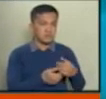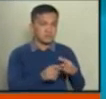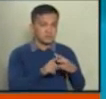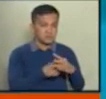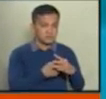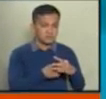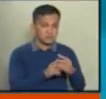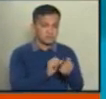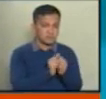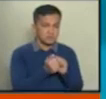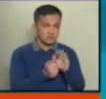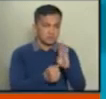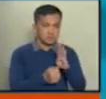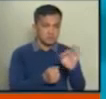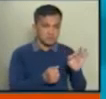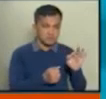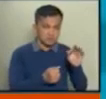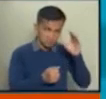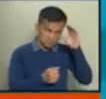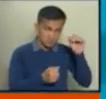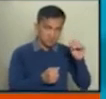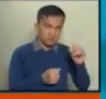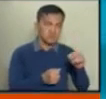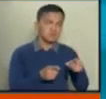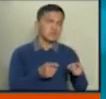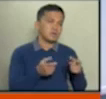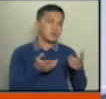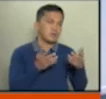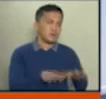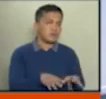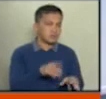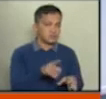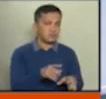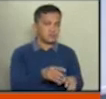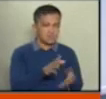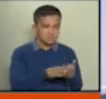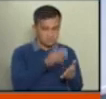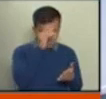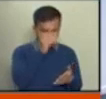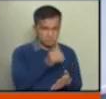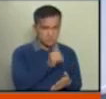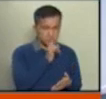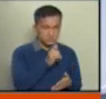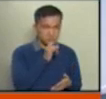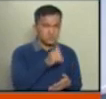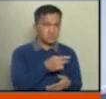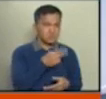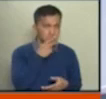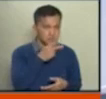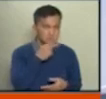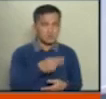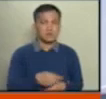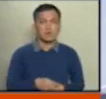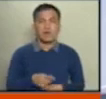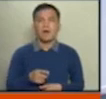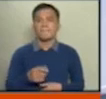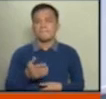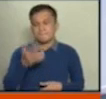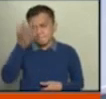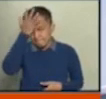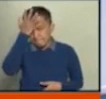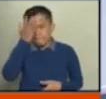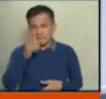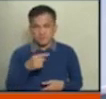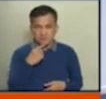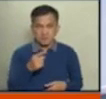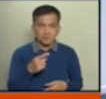yung lalaki niya, nagkaganyan na po siya. Napariwara? Opo, natuto na po siya mag-inom, manigarilyo. Nako! Nung Lunes nga po, galing ako ng Ilocos kasi